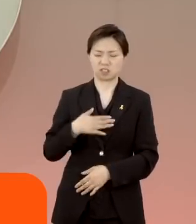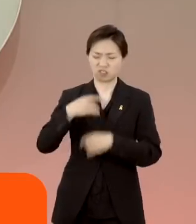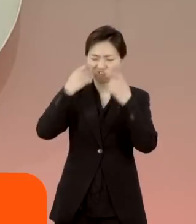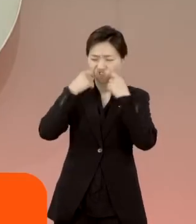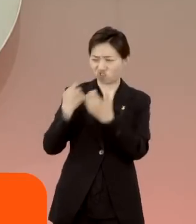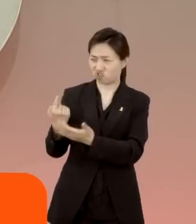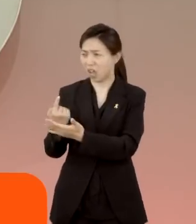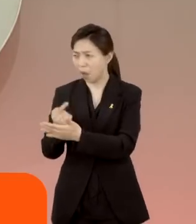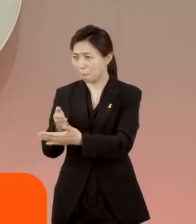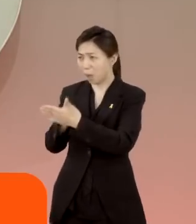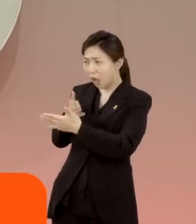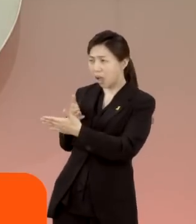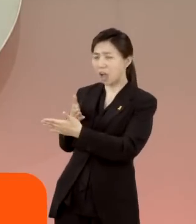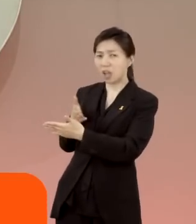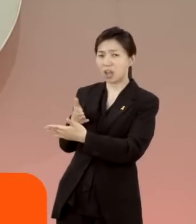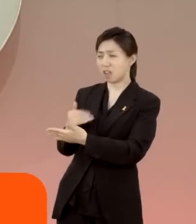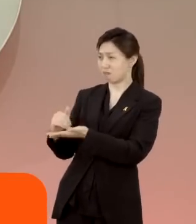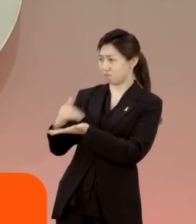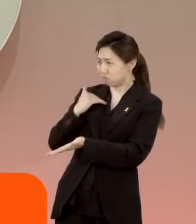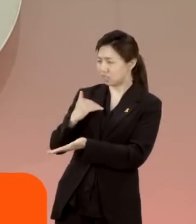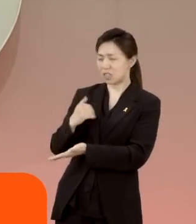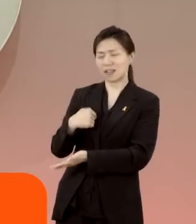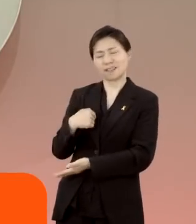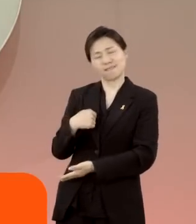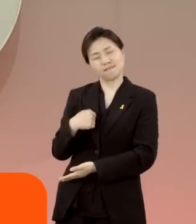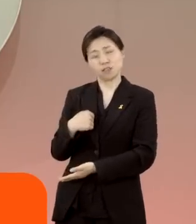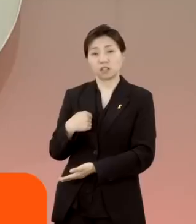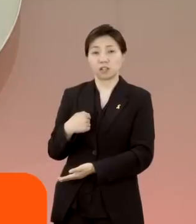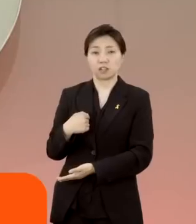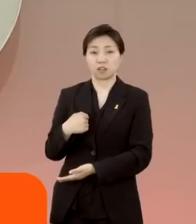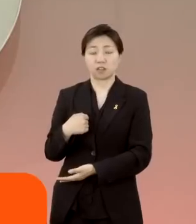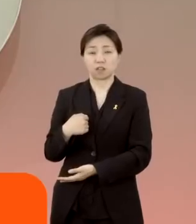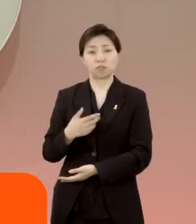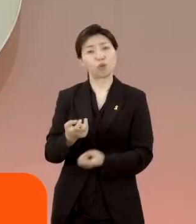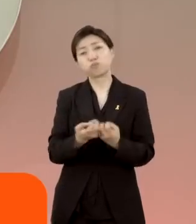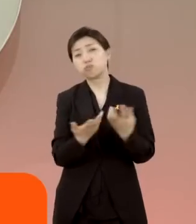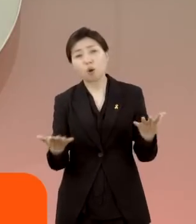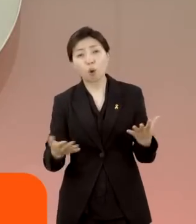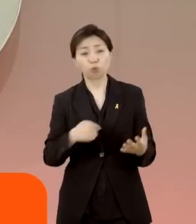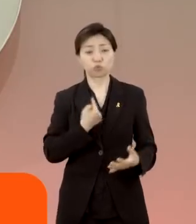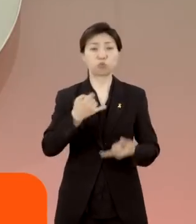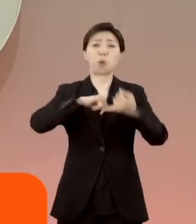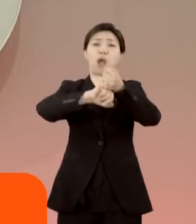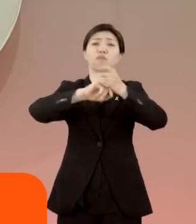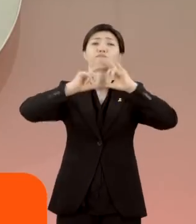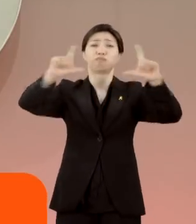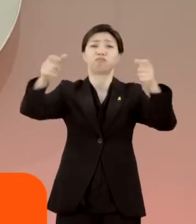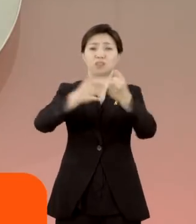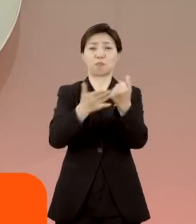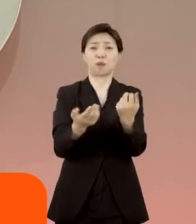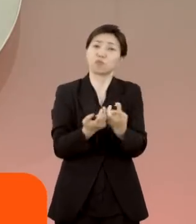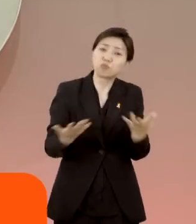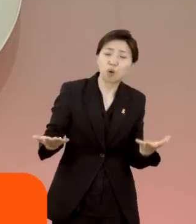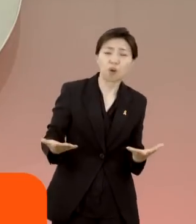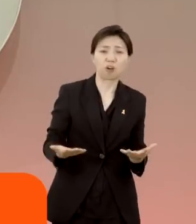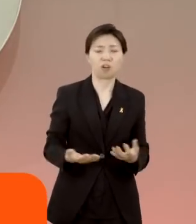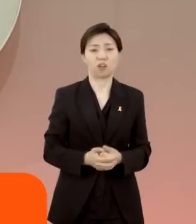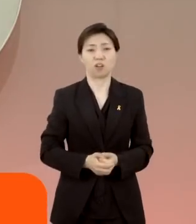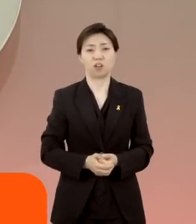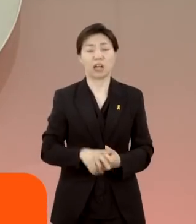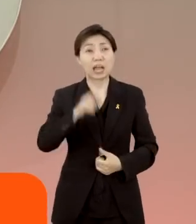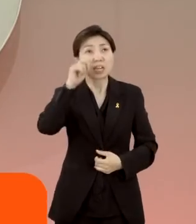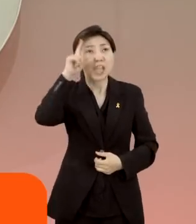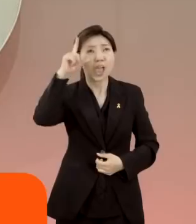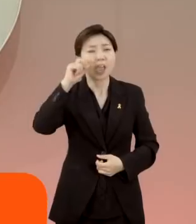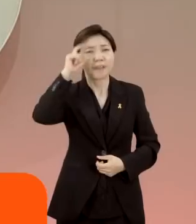빼놓고이 하면서 이제 삐져 버립니다 근데 이거는 어쩔 수 없어 자기가 말했잖아요 그러니까 왜 오버를 해